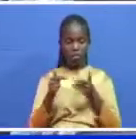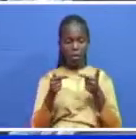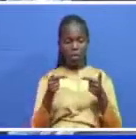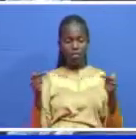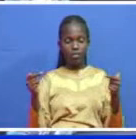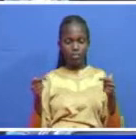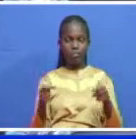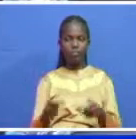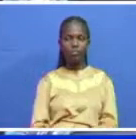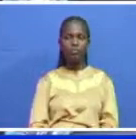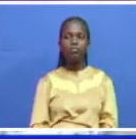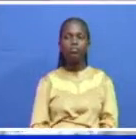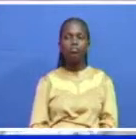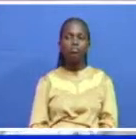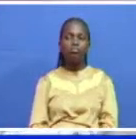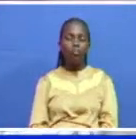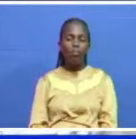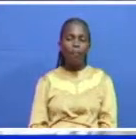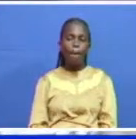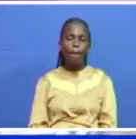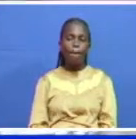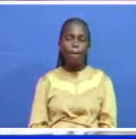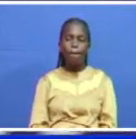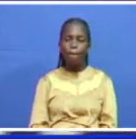Johnson Sakaja.